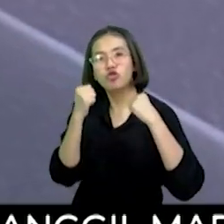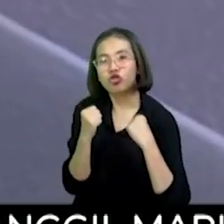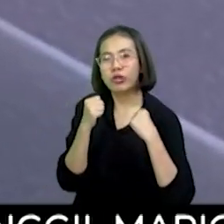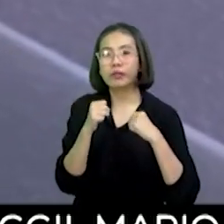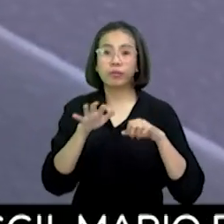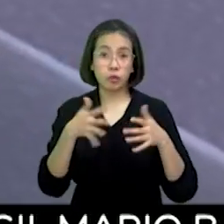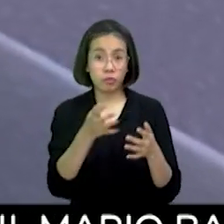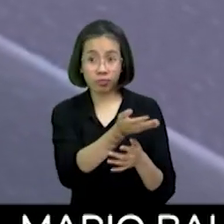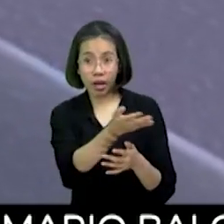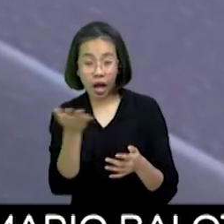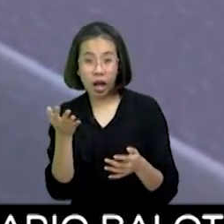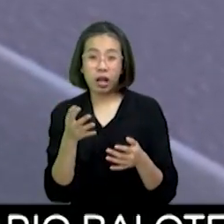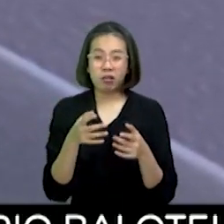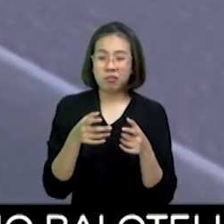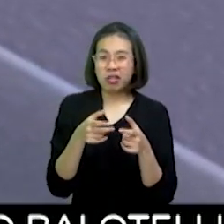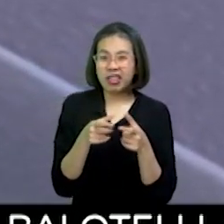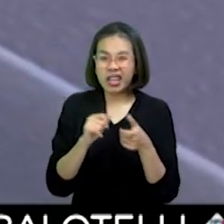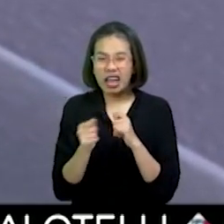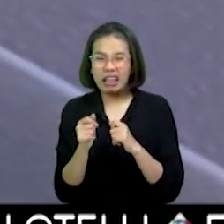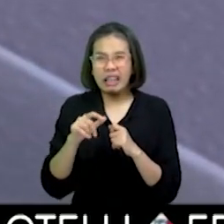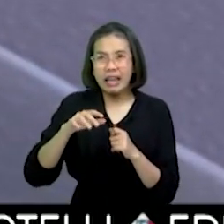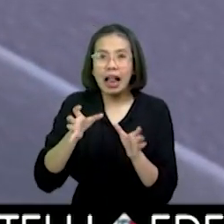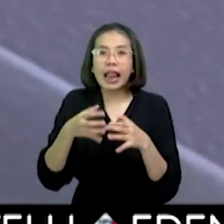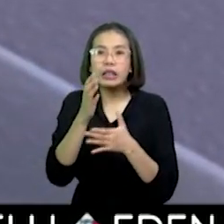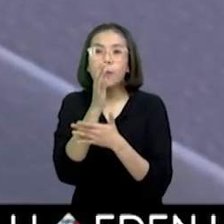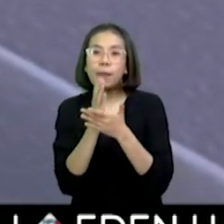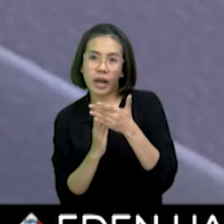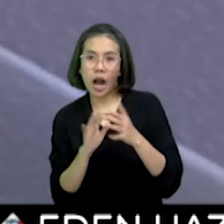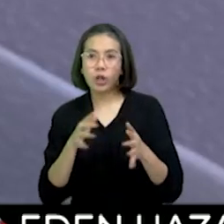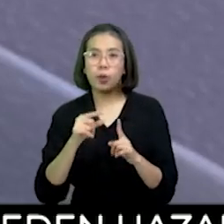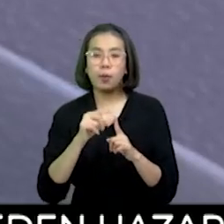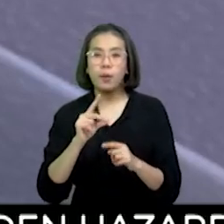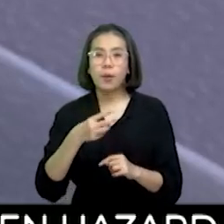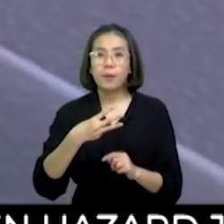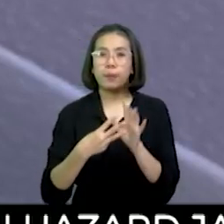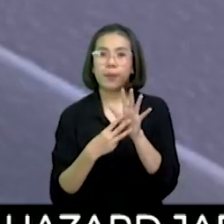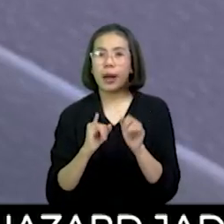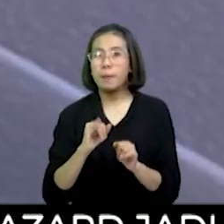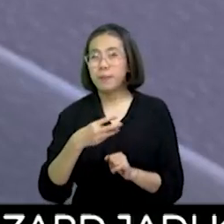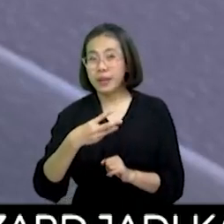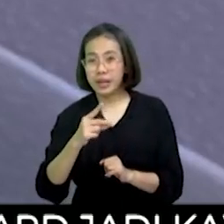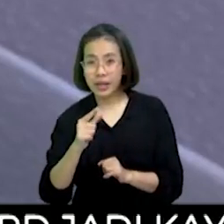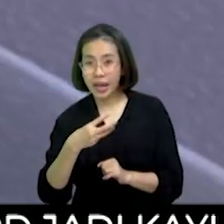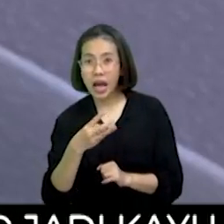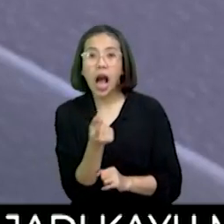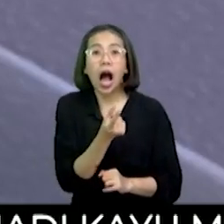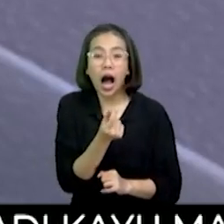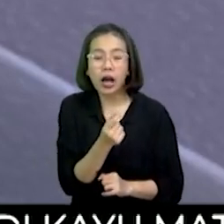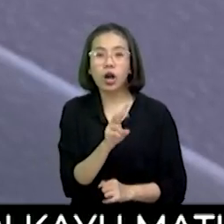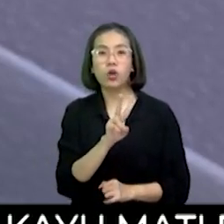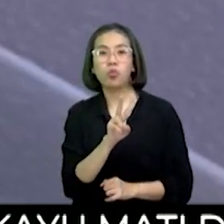Sementara itu, pemirsa, untuk kelas menengah atau disebut dengan tiket Premier Grandstand akan dibanderol seharga Rp2,6